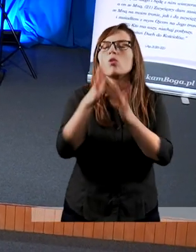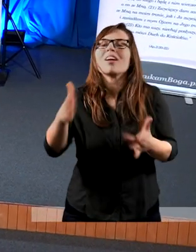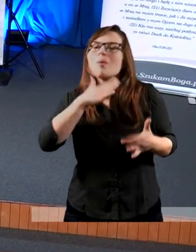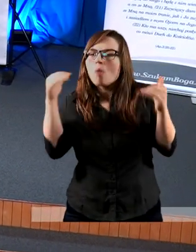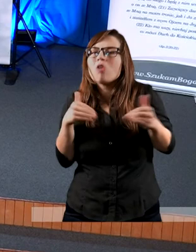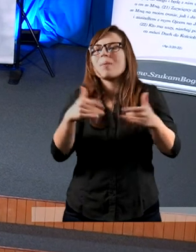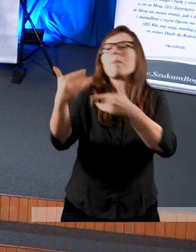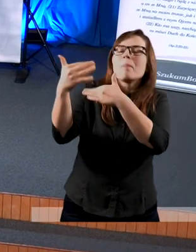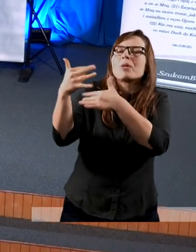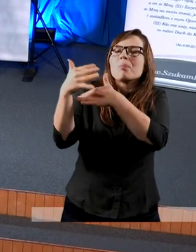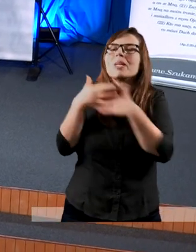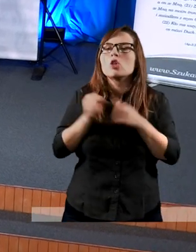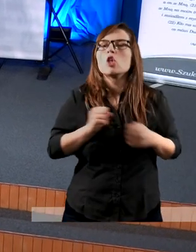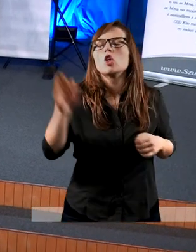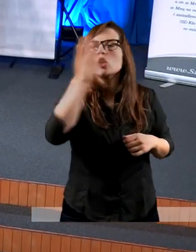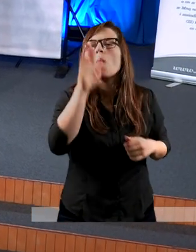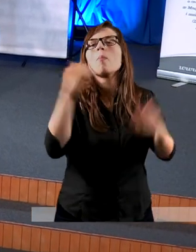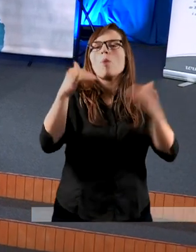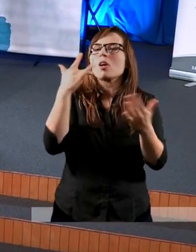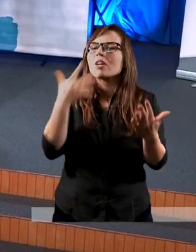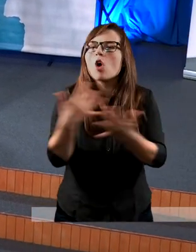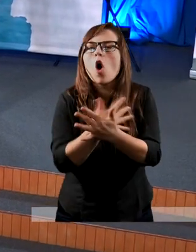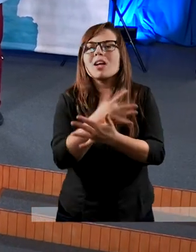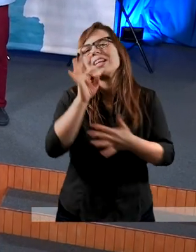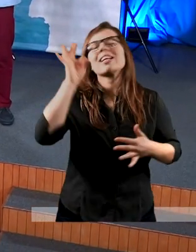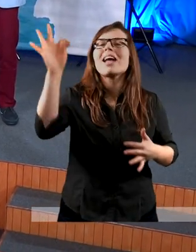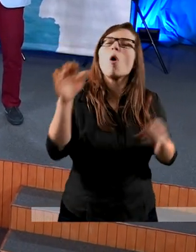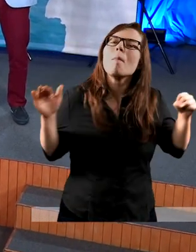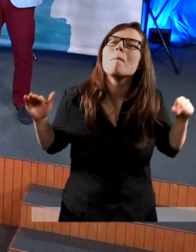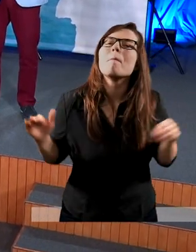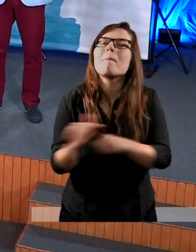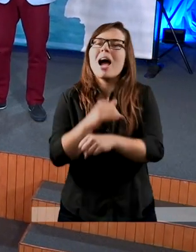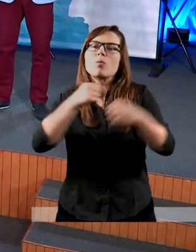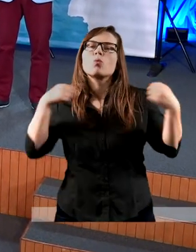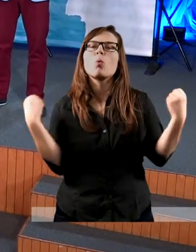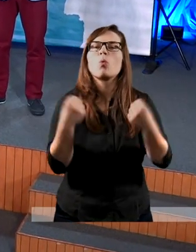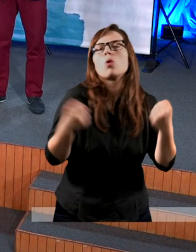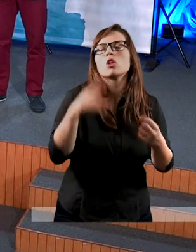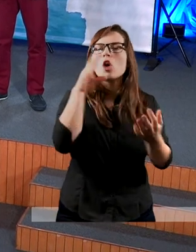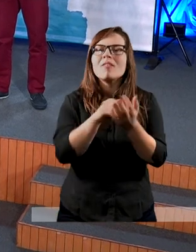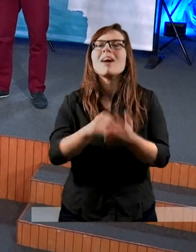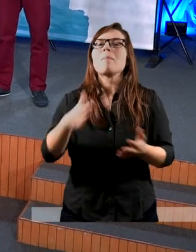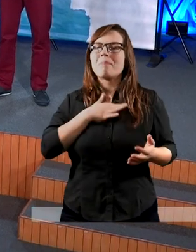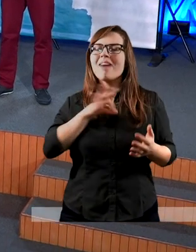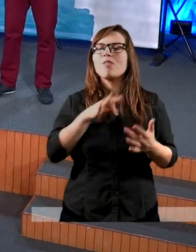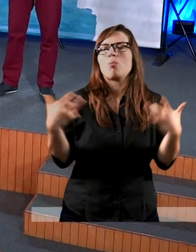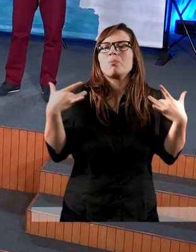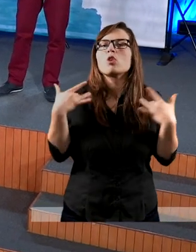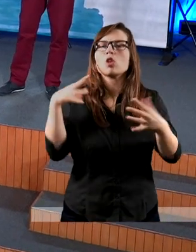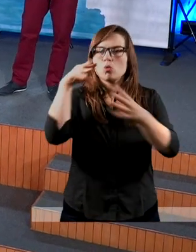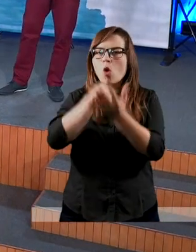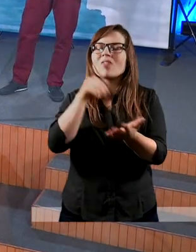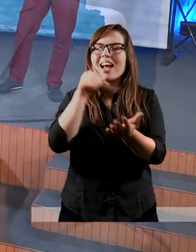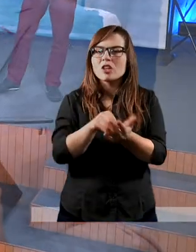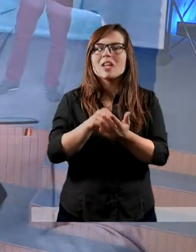możemy przybliżać się do Boga, a dzięki temu korzystać z Jego pełni błogosławieństw. Ja też miałem takie doświadczenie w swoim życiu,